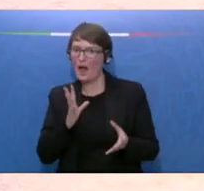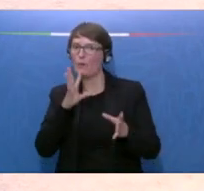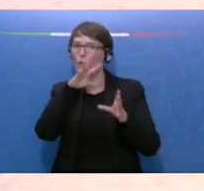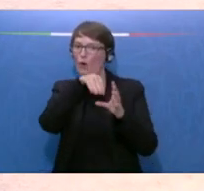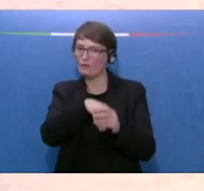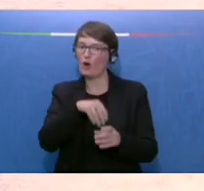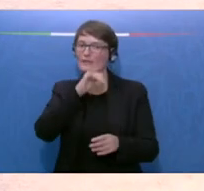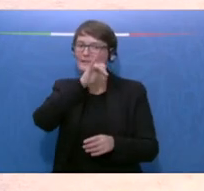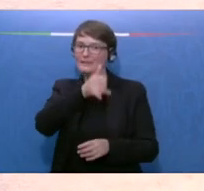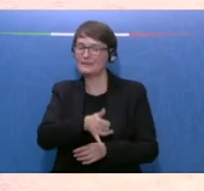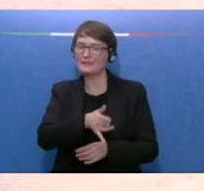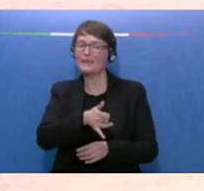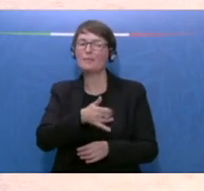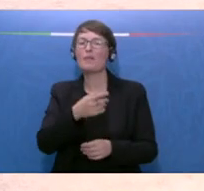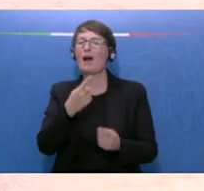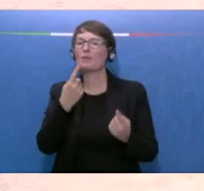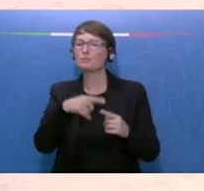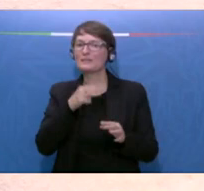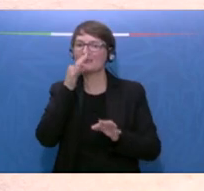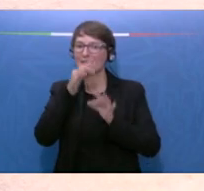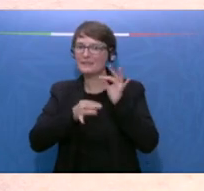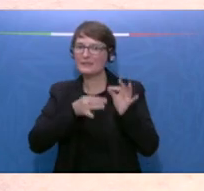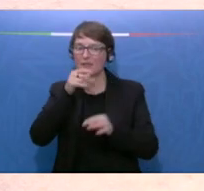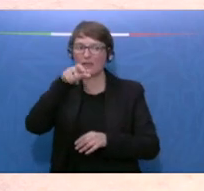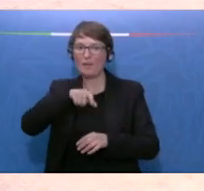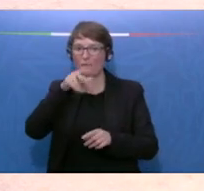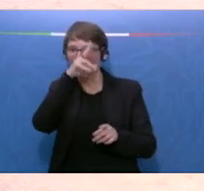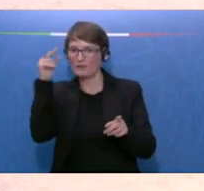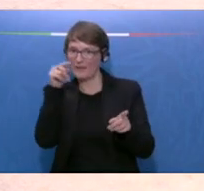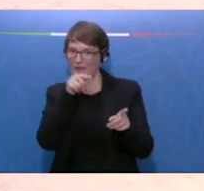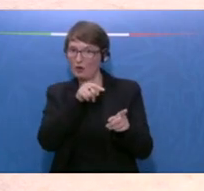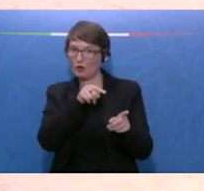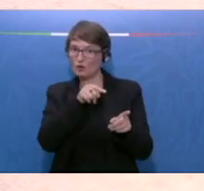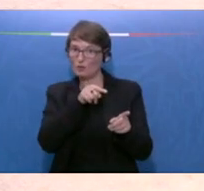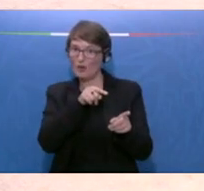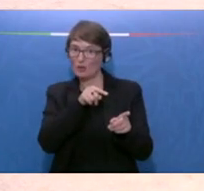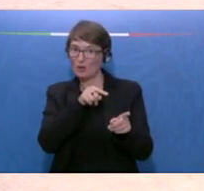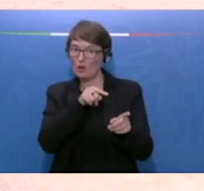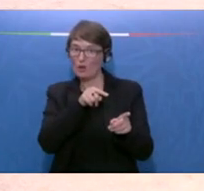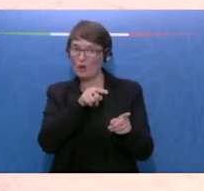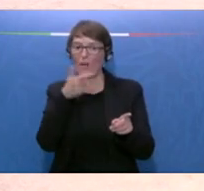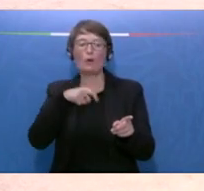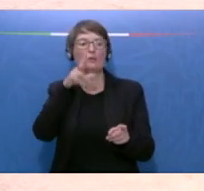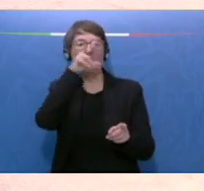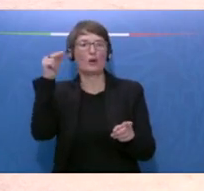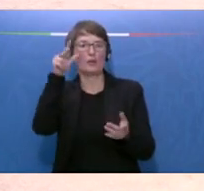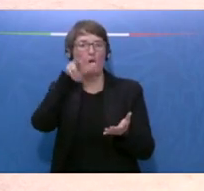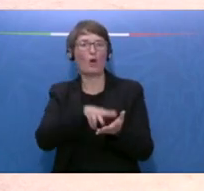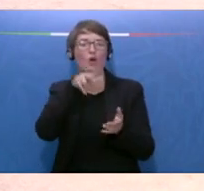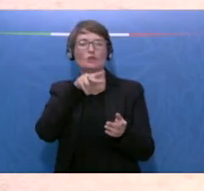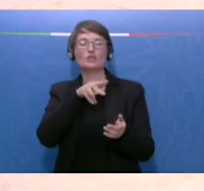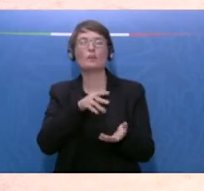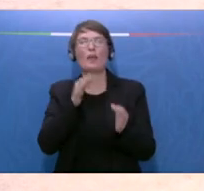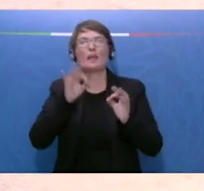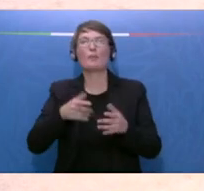politica be taken only one international